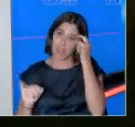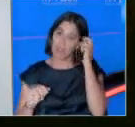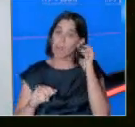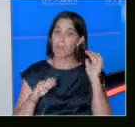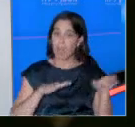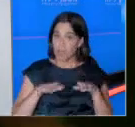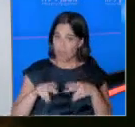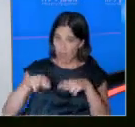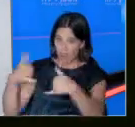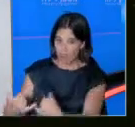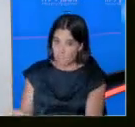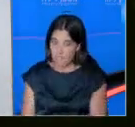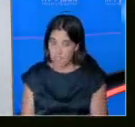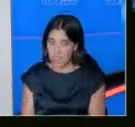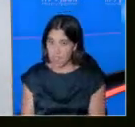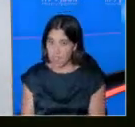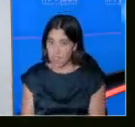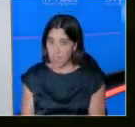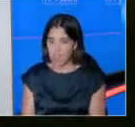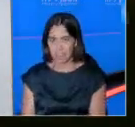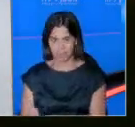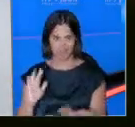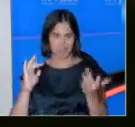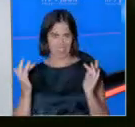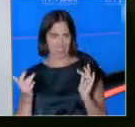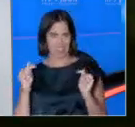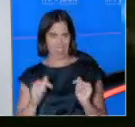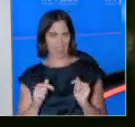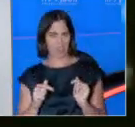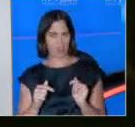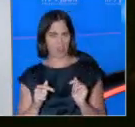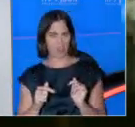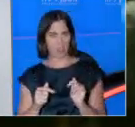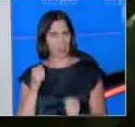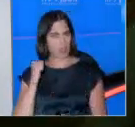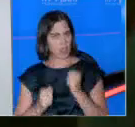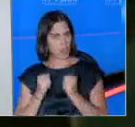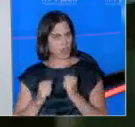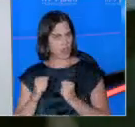מהממשלה הקיימת. די סתירה כזאת שקשה לעיכול בתוך החברה